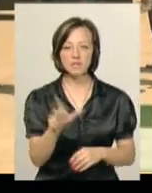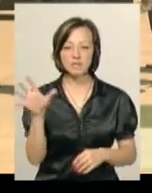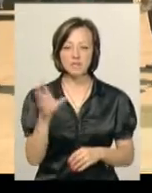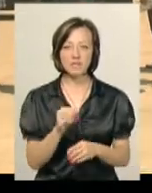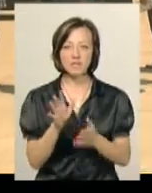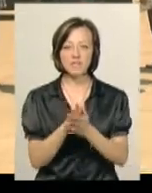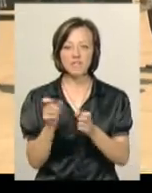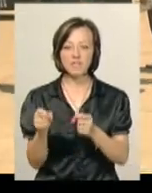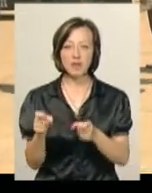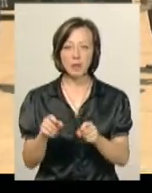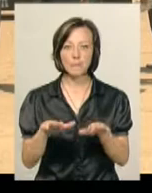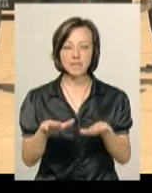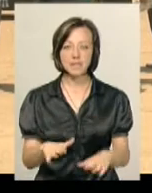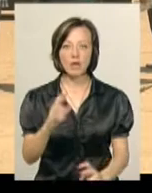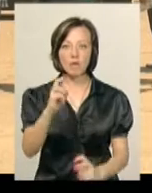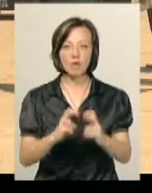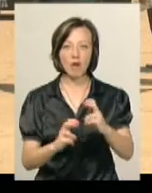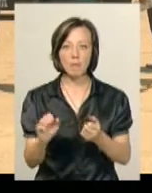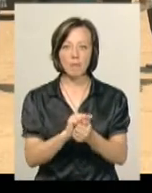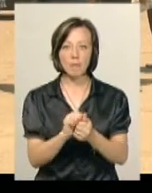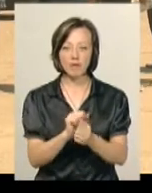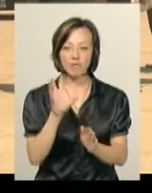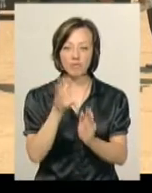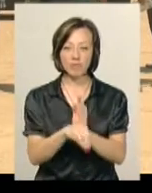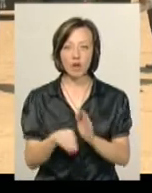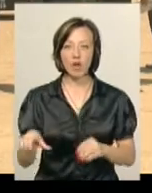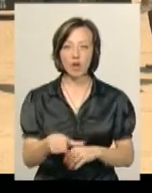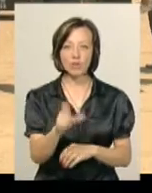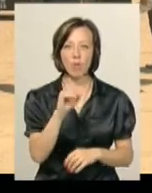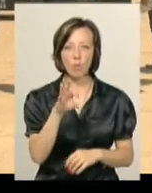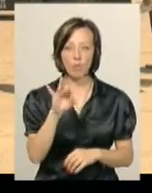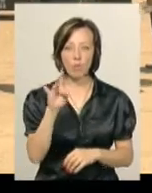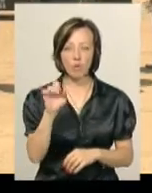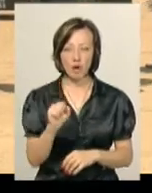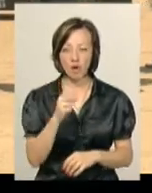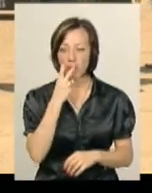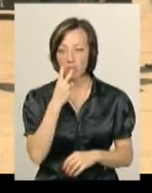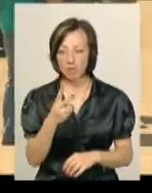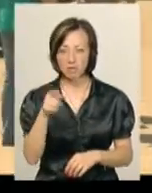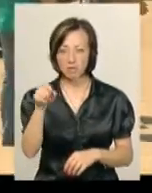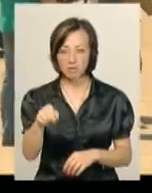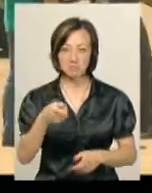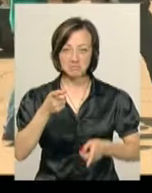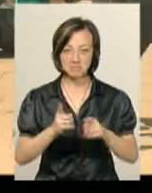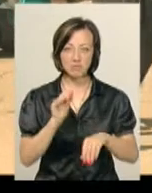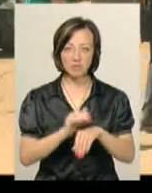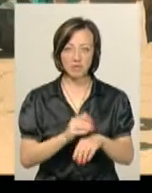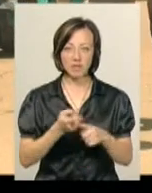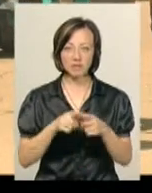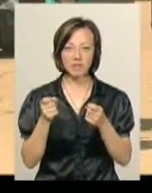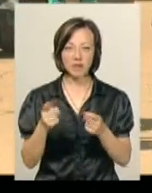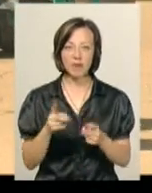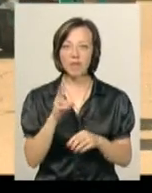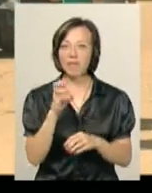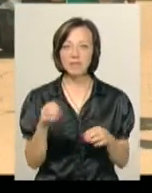з їхньої місцевої паперової фабрики йдуть в річку Хомора. Ми, коли виїхали на місце, ми справді зафіксували ті викиди. Ми в ніякому разі не за